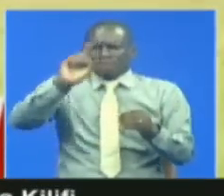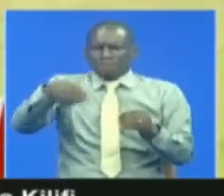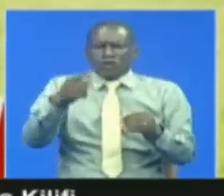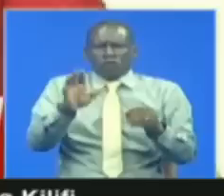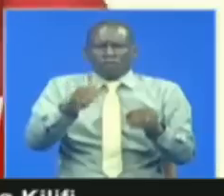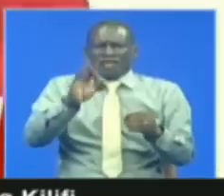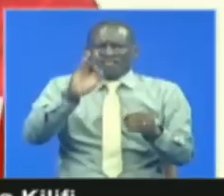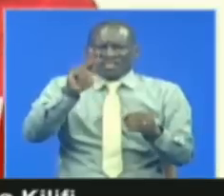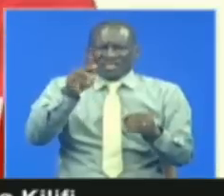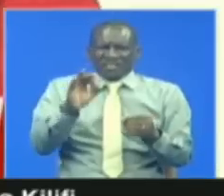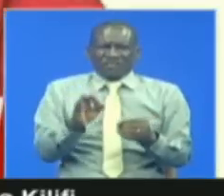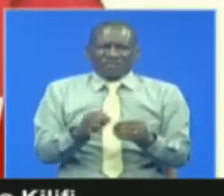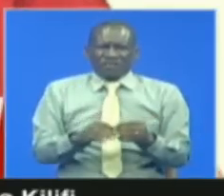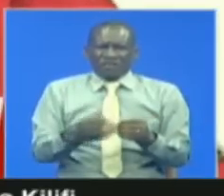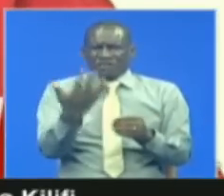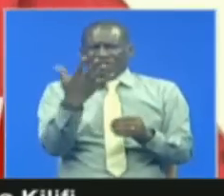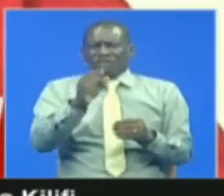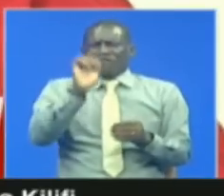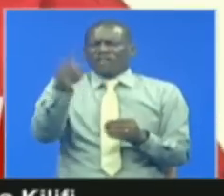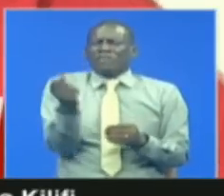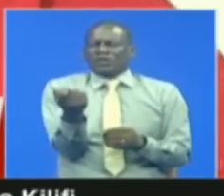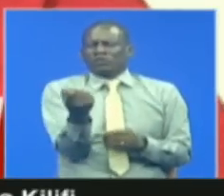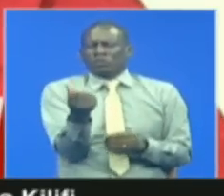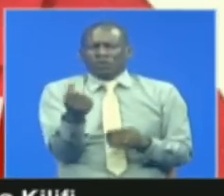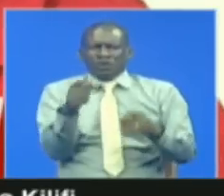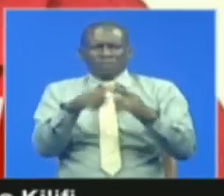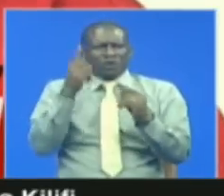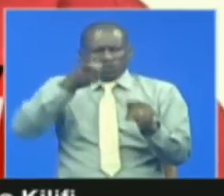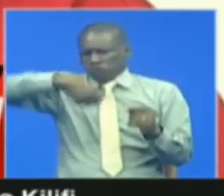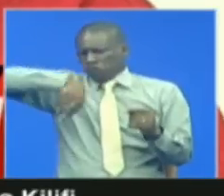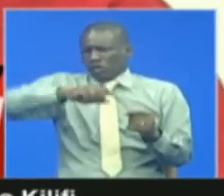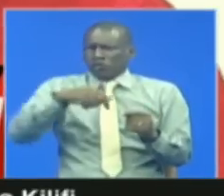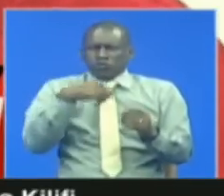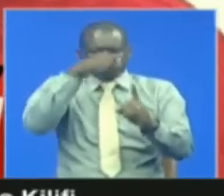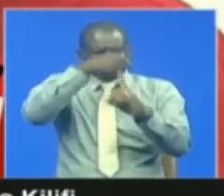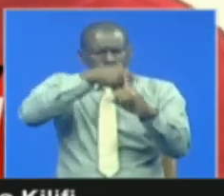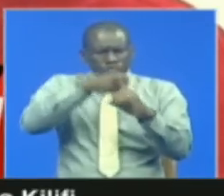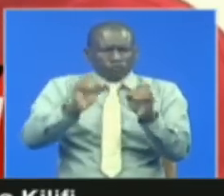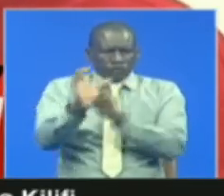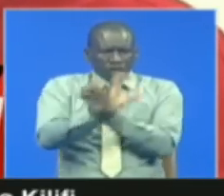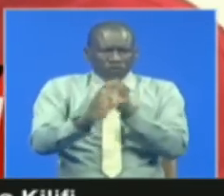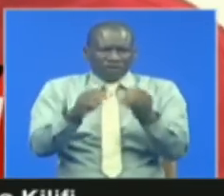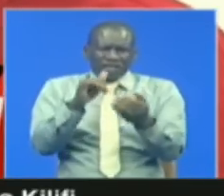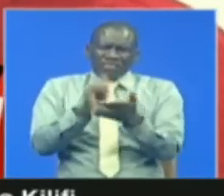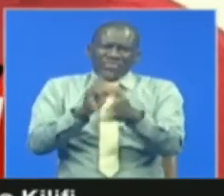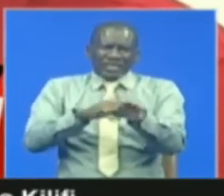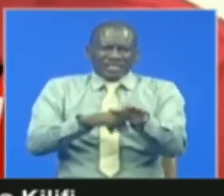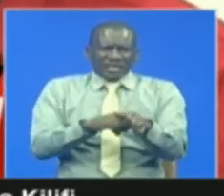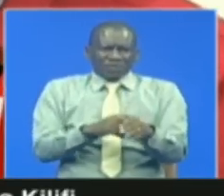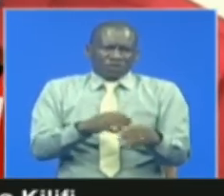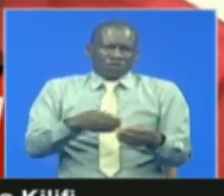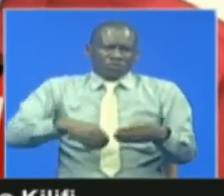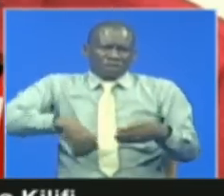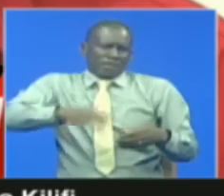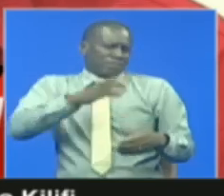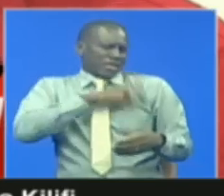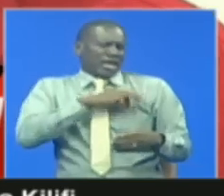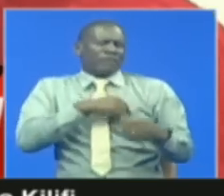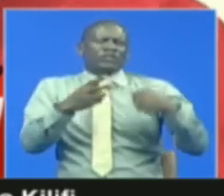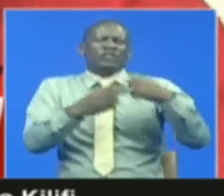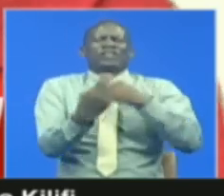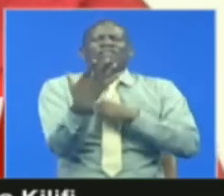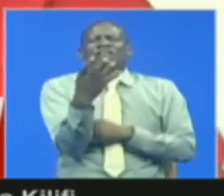kandanda nchini. Milioni 5 ni kitu kidogo, lakini kwa sisi ambao tulitetea nchi na wakati ule ilikuwa allowance ni shilingi 75